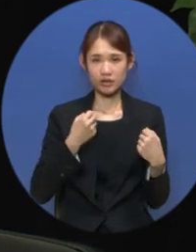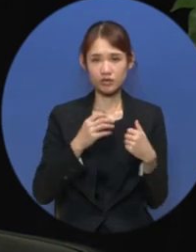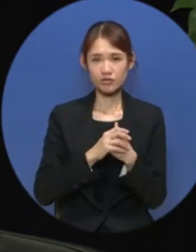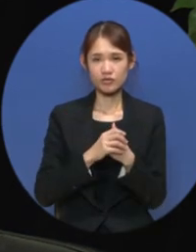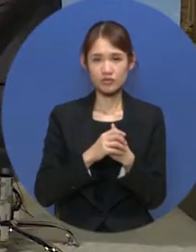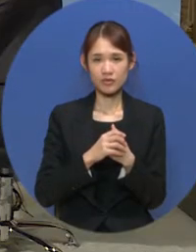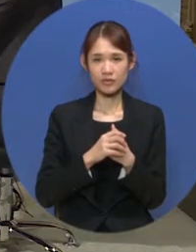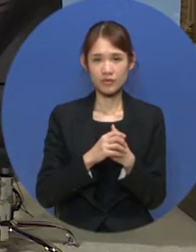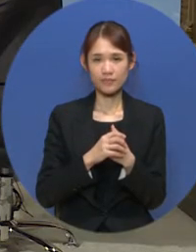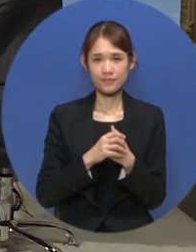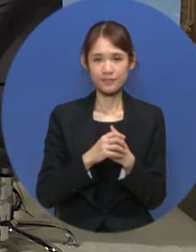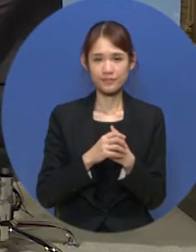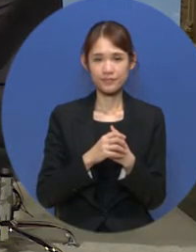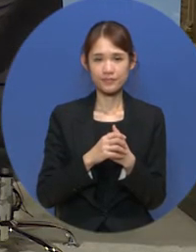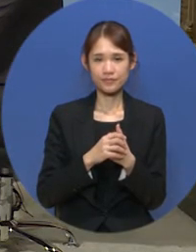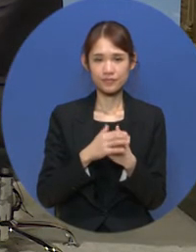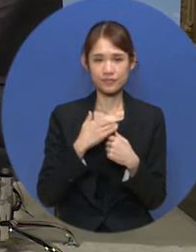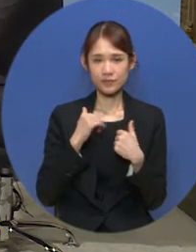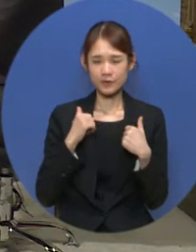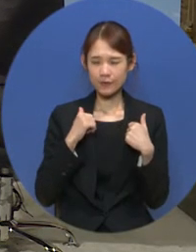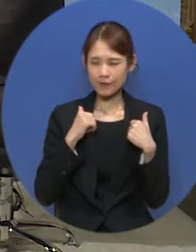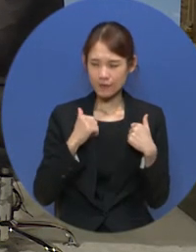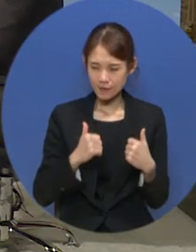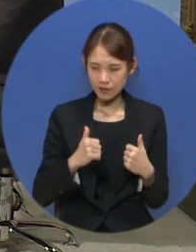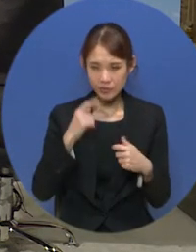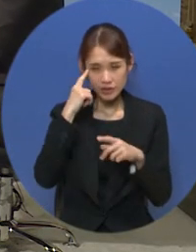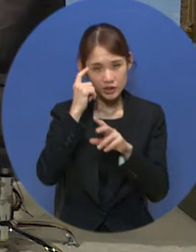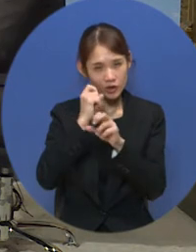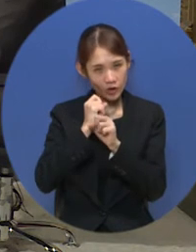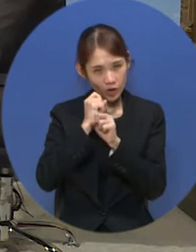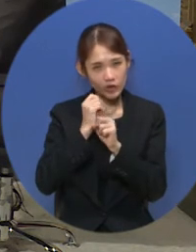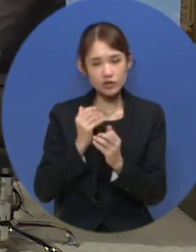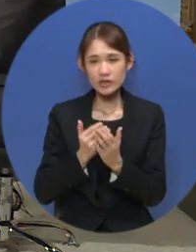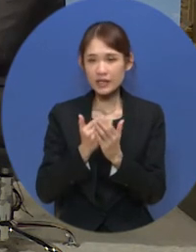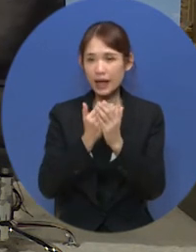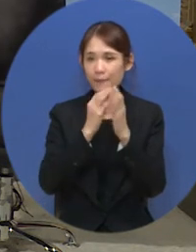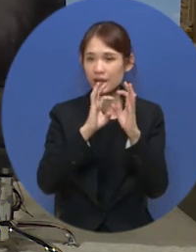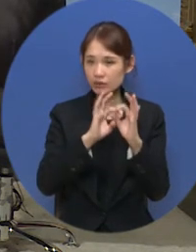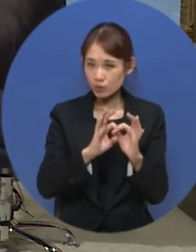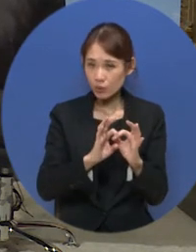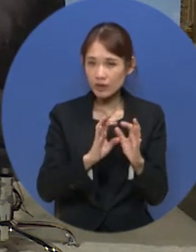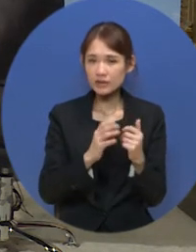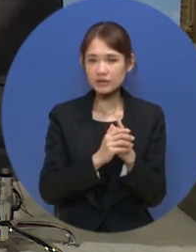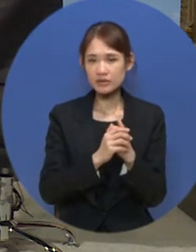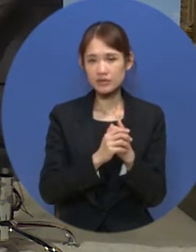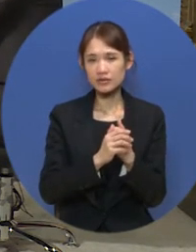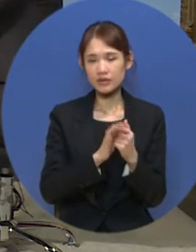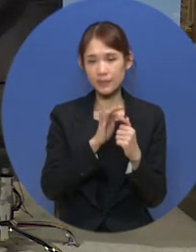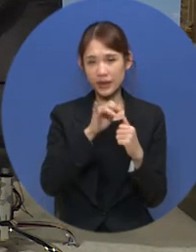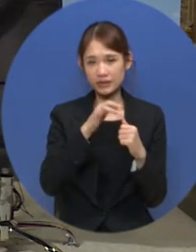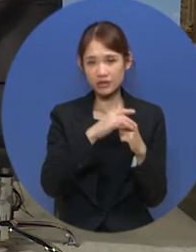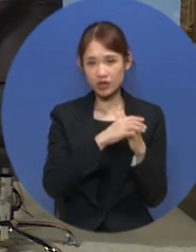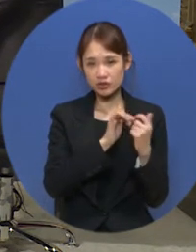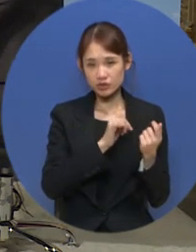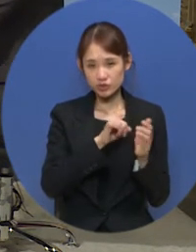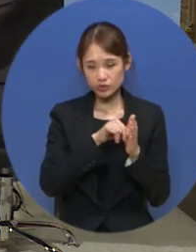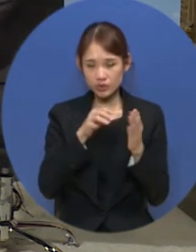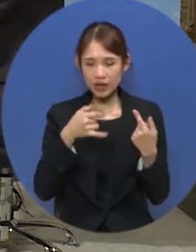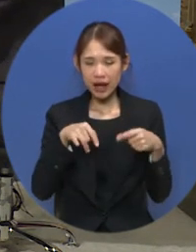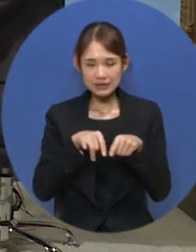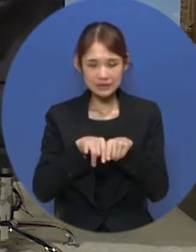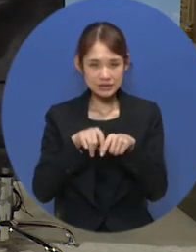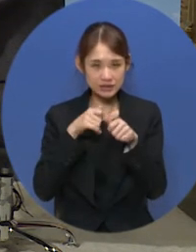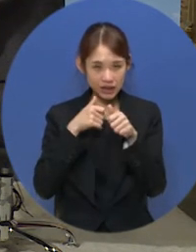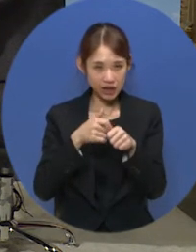같은 경우는 그 저희가 이제 열심히 R&D를 해가지고 또 이제 또 패션 트렌드도 같이 따라가면서